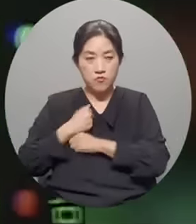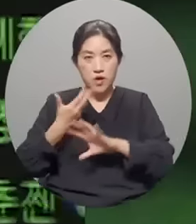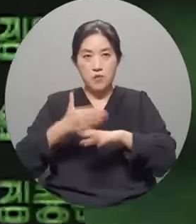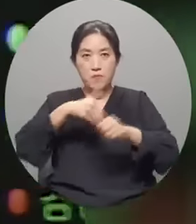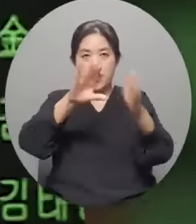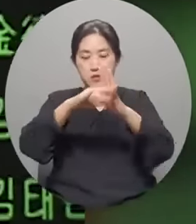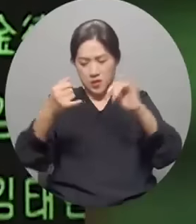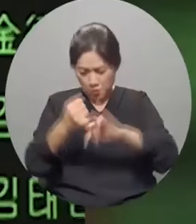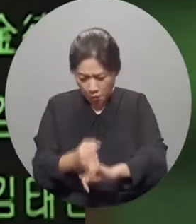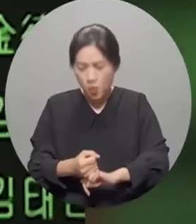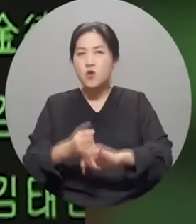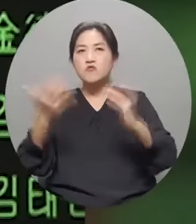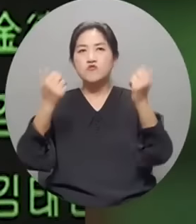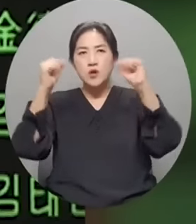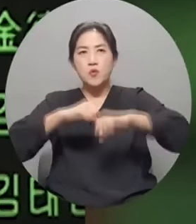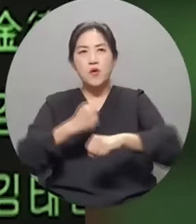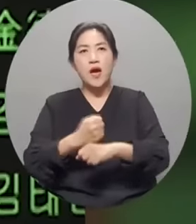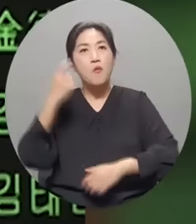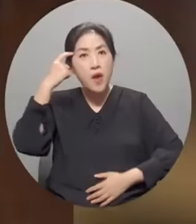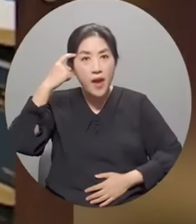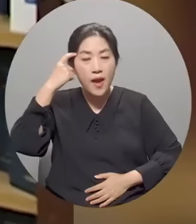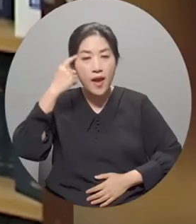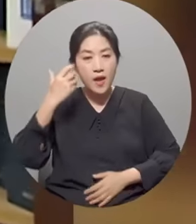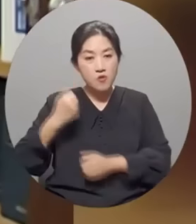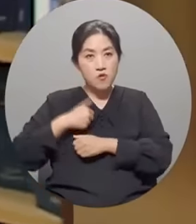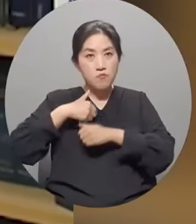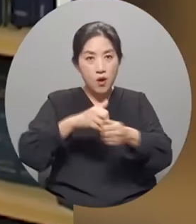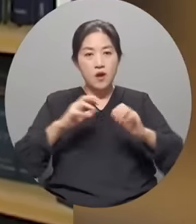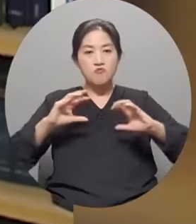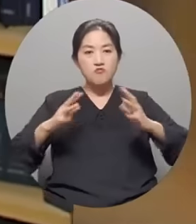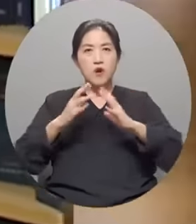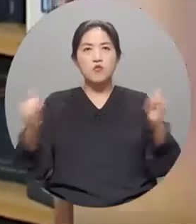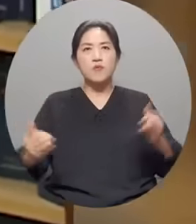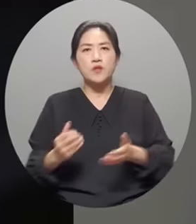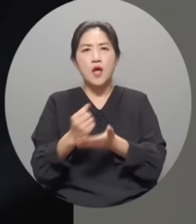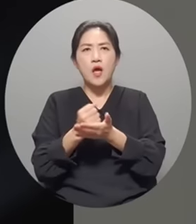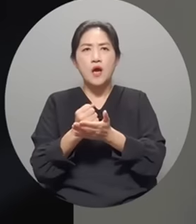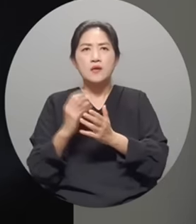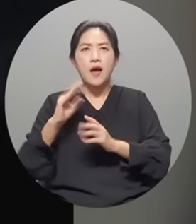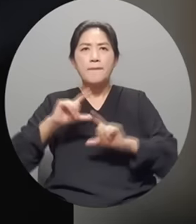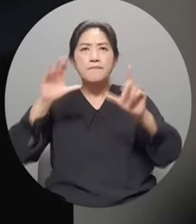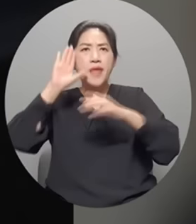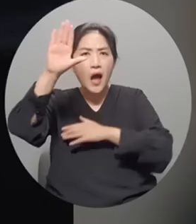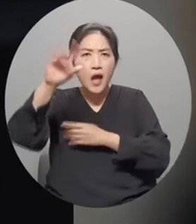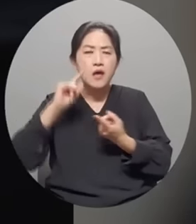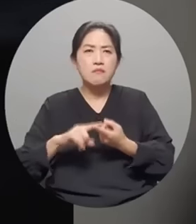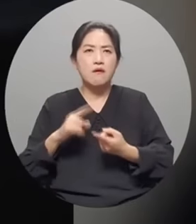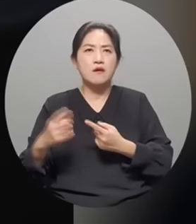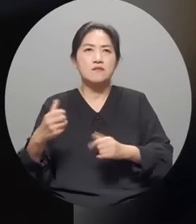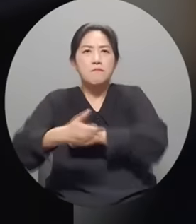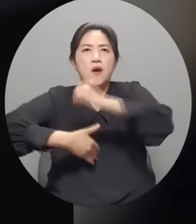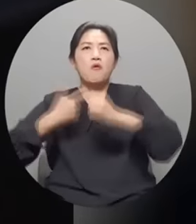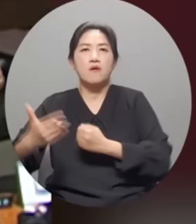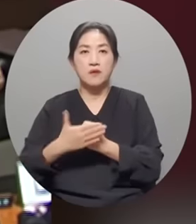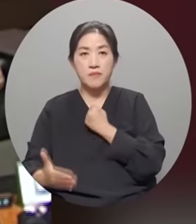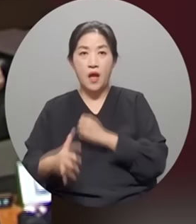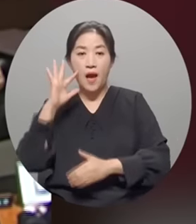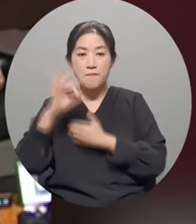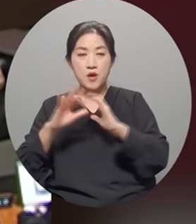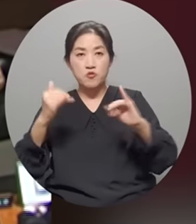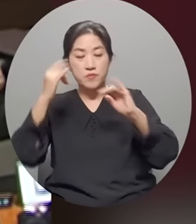국회의 동의를 거치도록 한 건 그만큼 파병이 국가와 국민의 운명에 가져올 파장이 크기 때문입니다. 만약 국민의